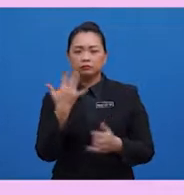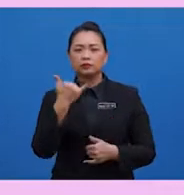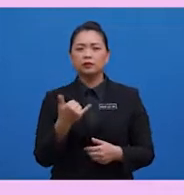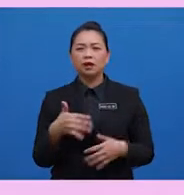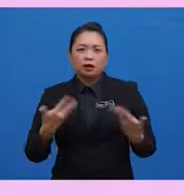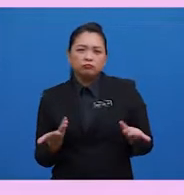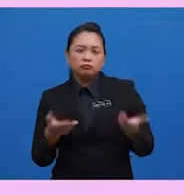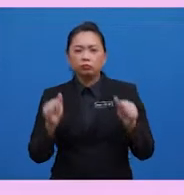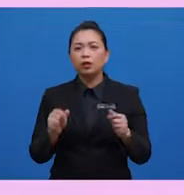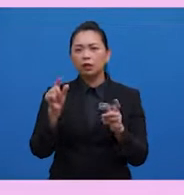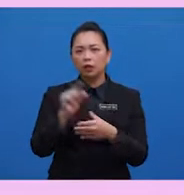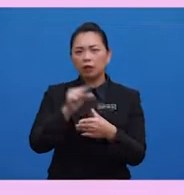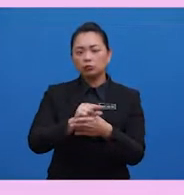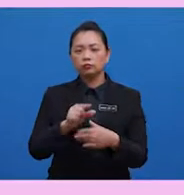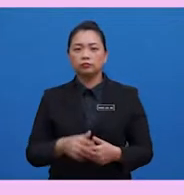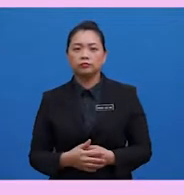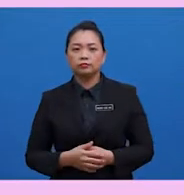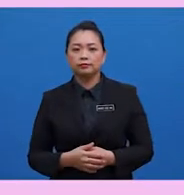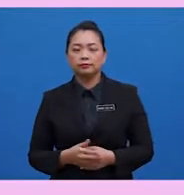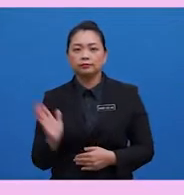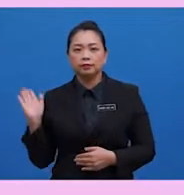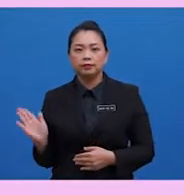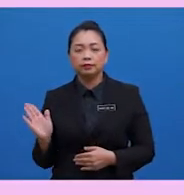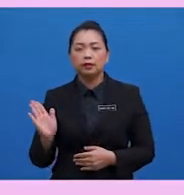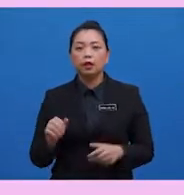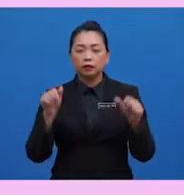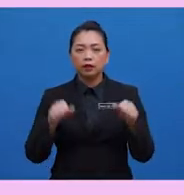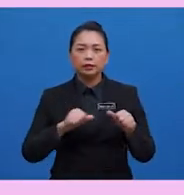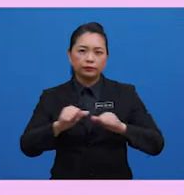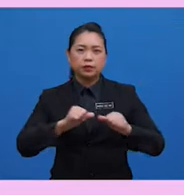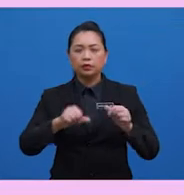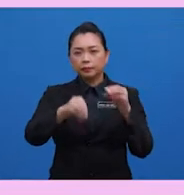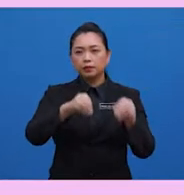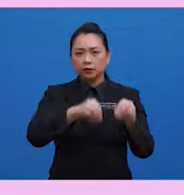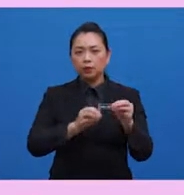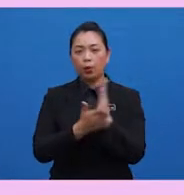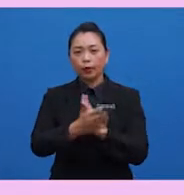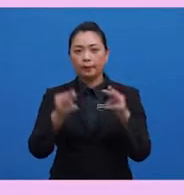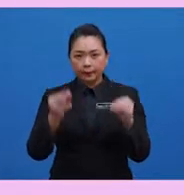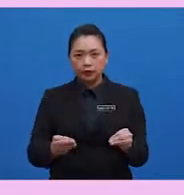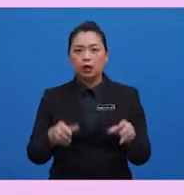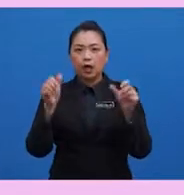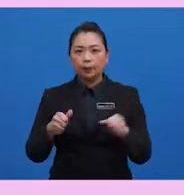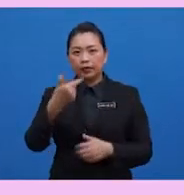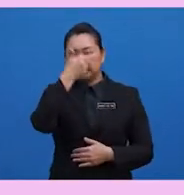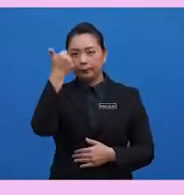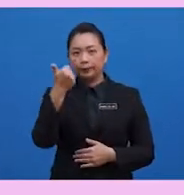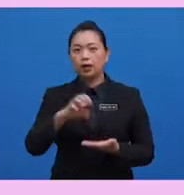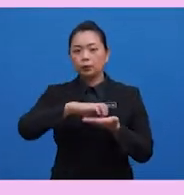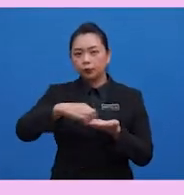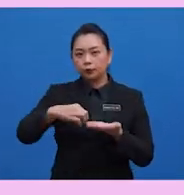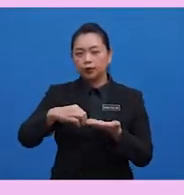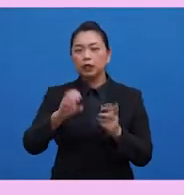mengganggu sesebuah ekosistem? Aktiviti pertanian yang dijalankan oleh manusia boleh menyebabkan